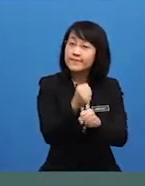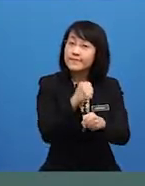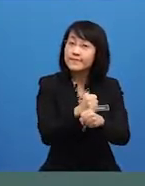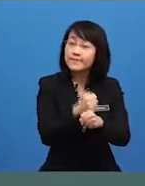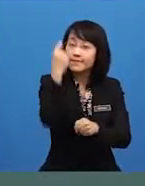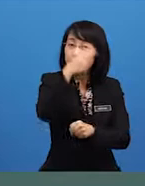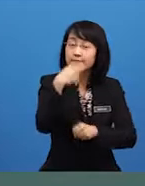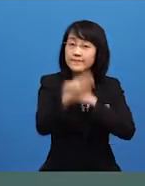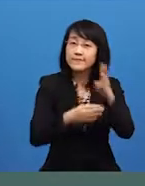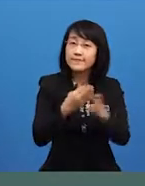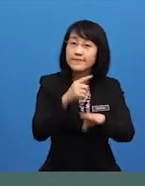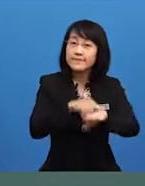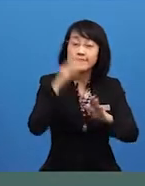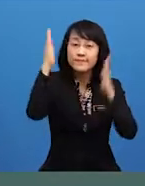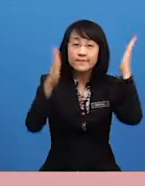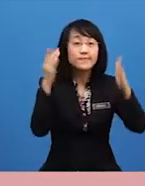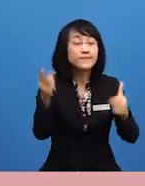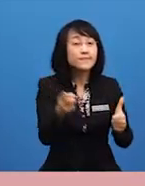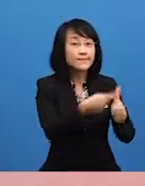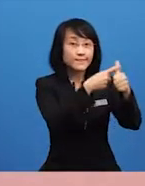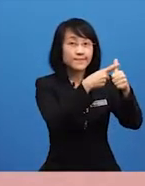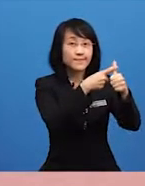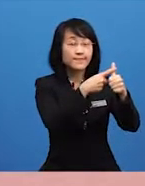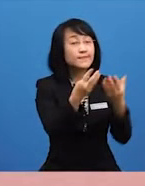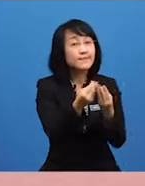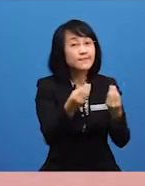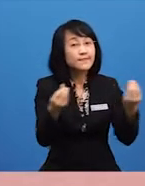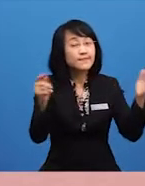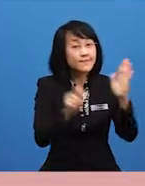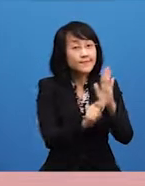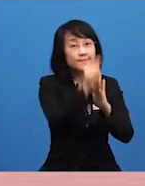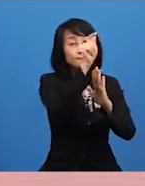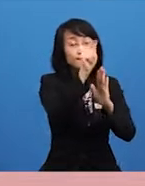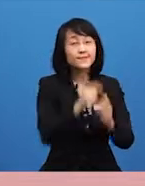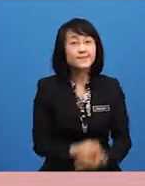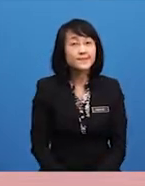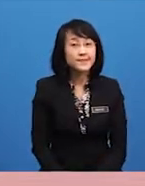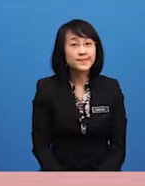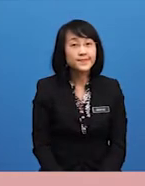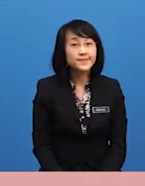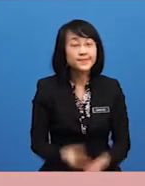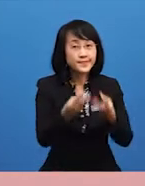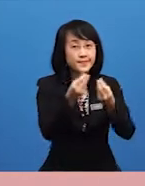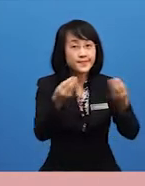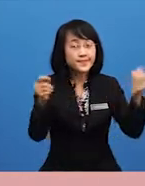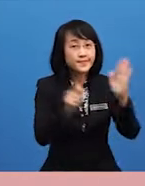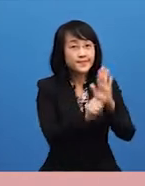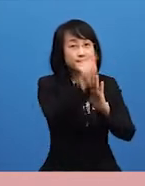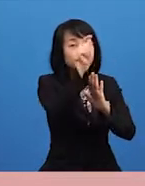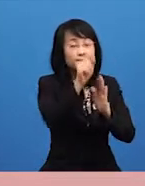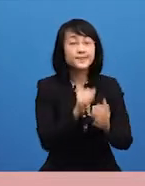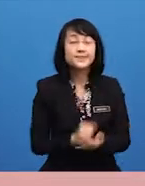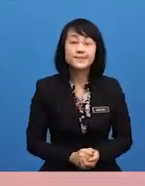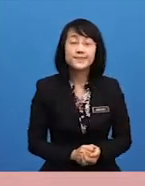di Malaysia yang pertama, iaitu tanah tinggi. Tanah tinggi